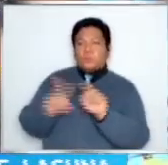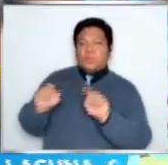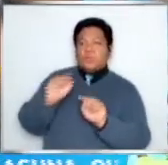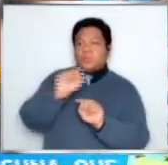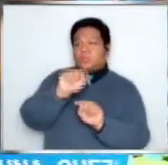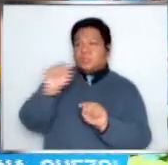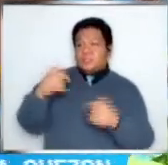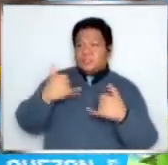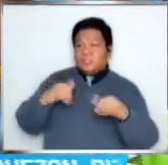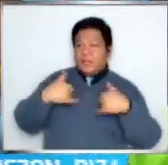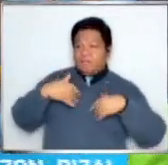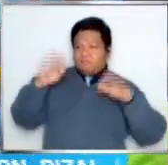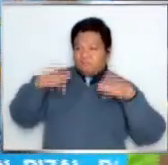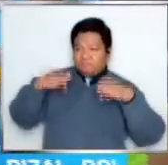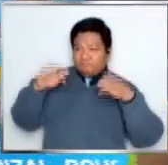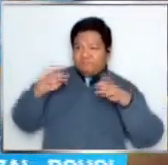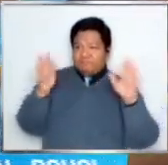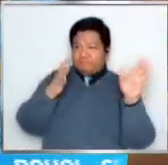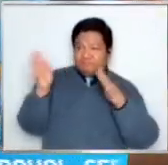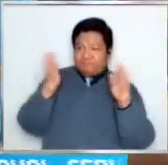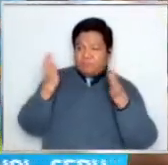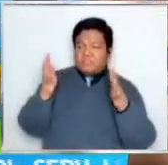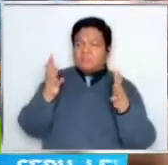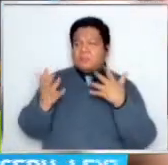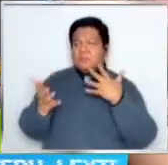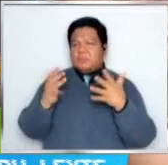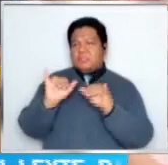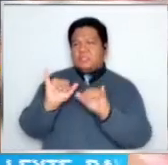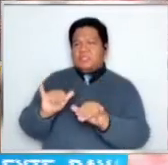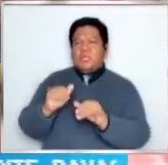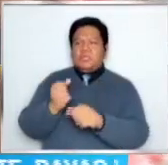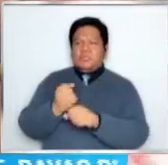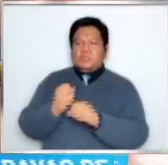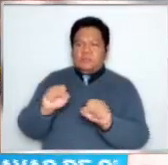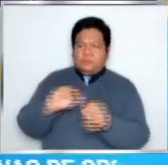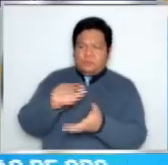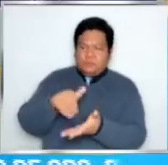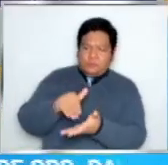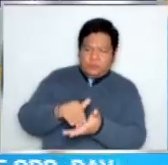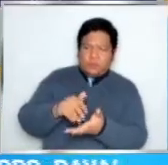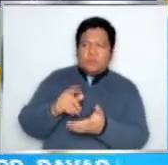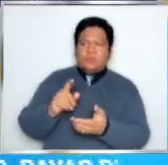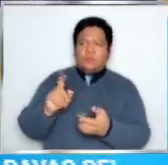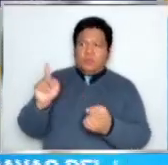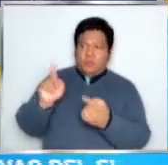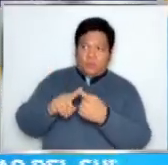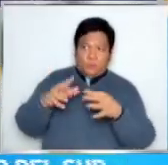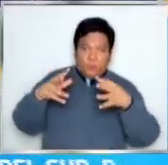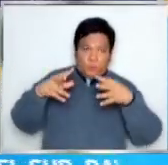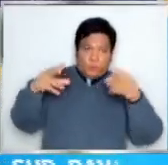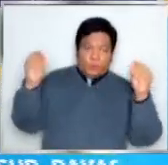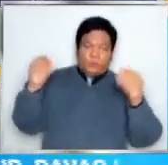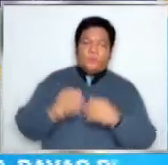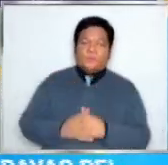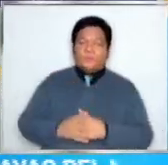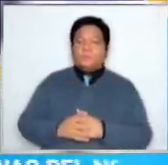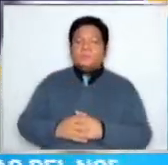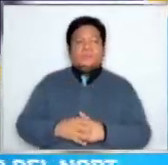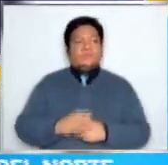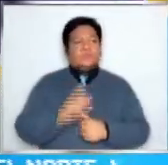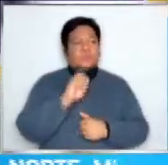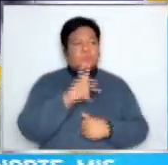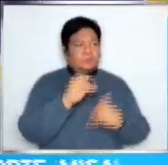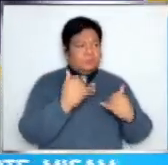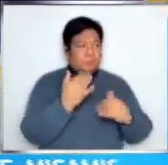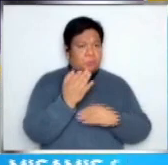masamang panahon, mukhang mag-i-stay pa po sila up until such time na lumipas po yung bagyo. Mm-hmm. Inaasahan po ngayong maghapon ay nasa bahagi